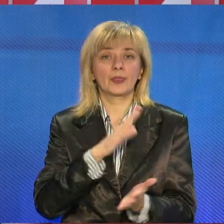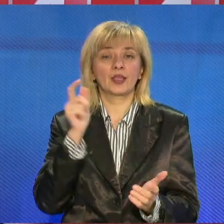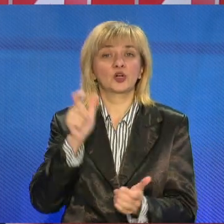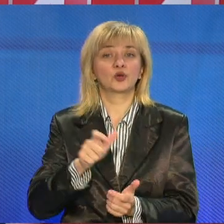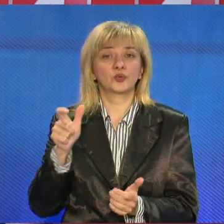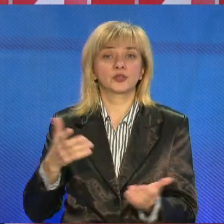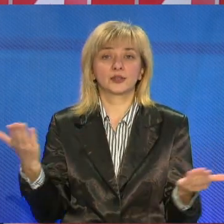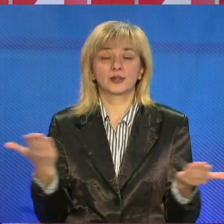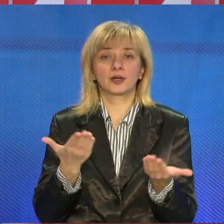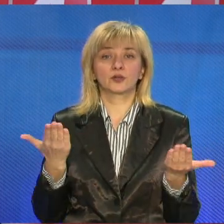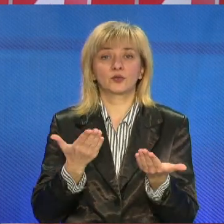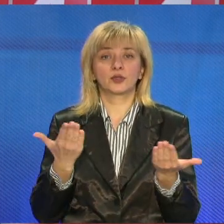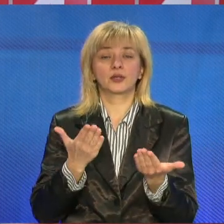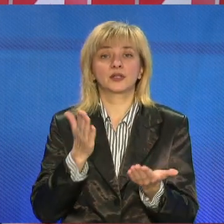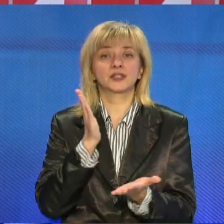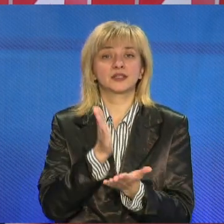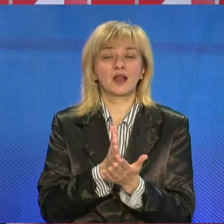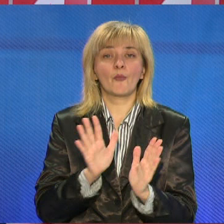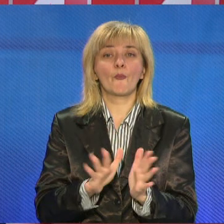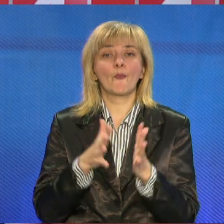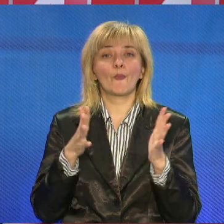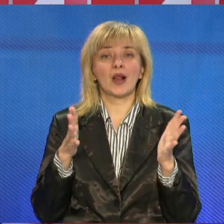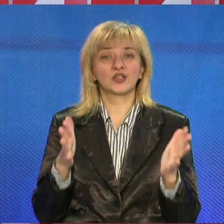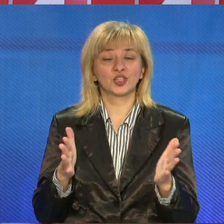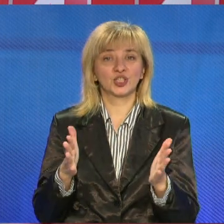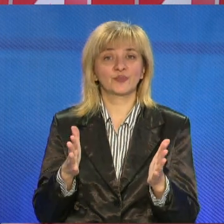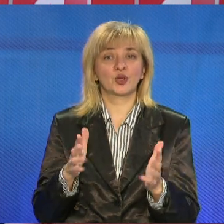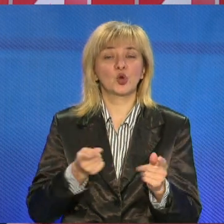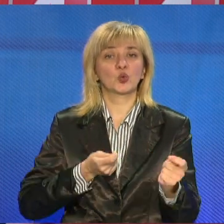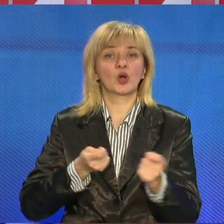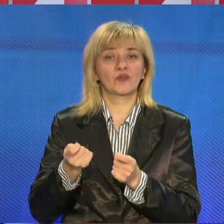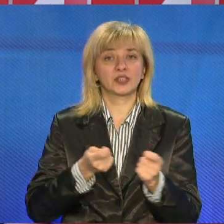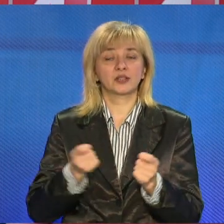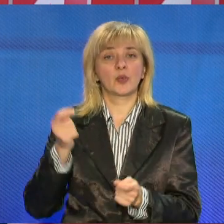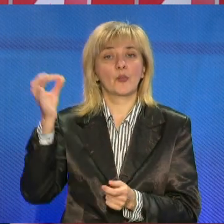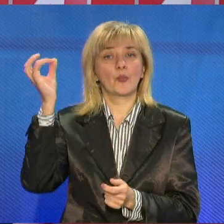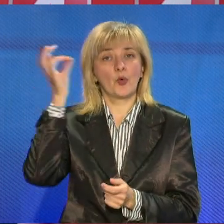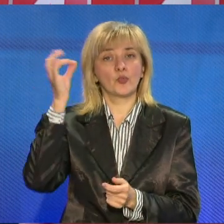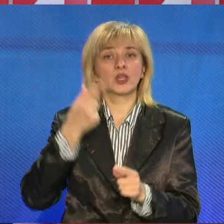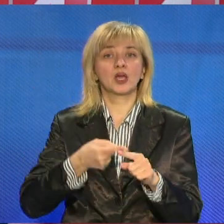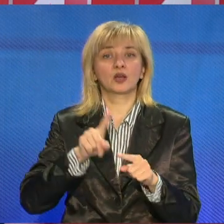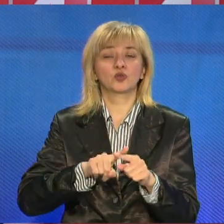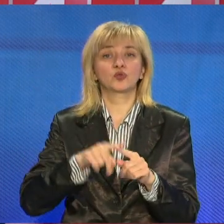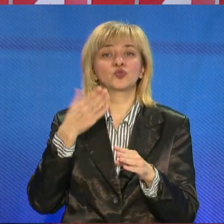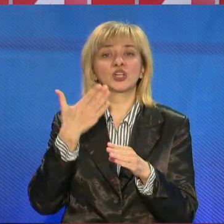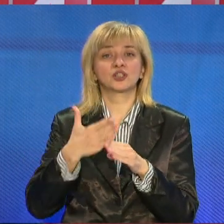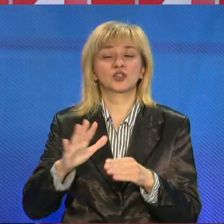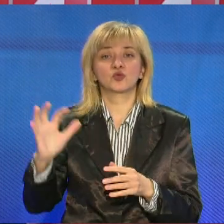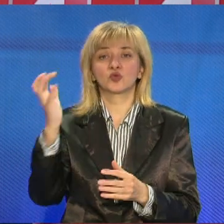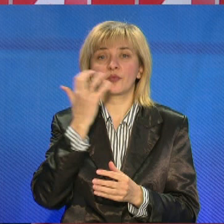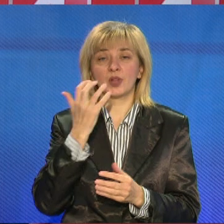стали большими руководителями, они, конечно же, помнят вот эту частицу тепла, которую в